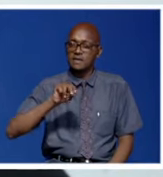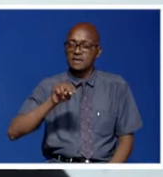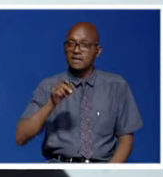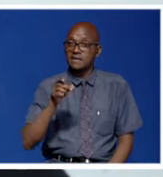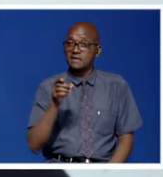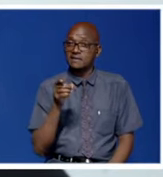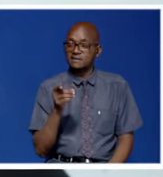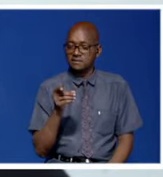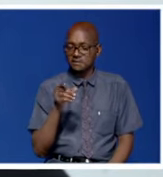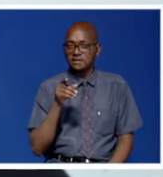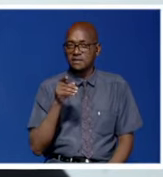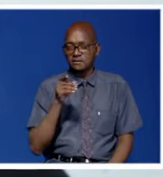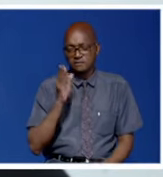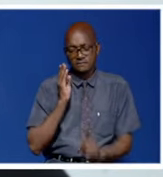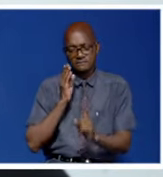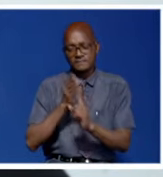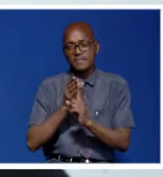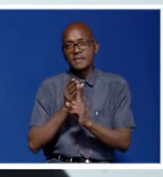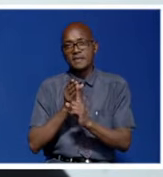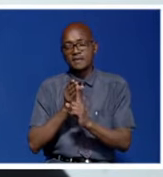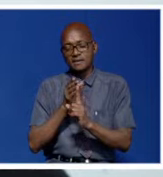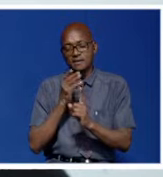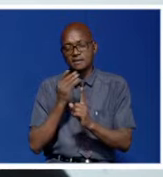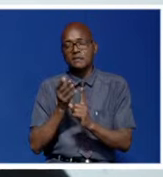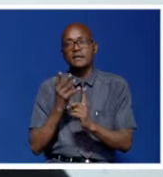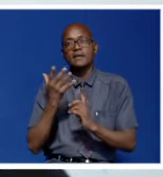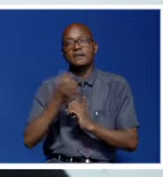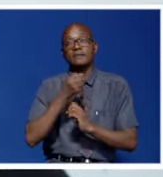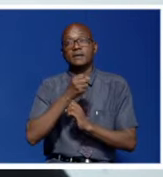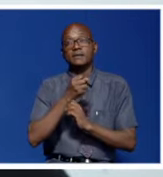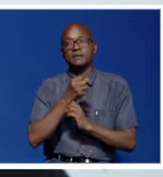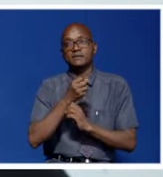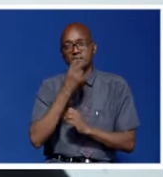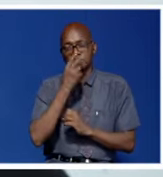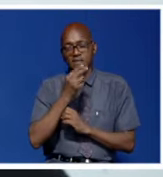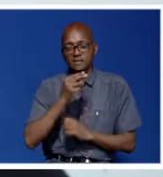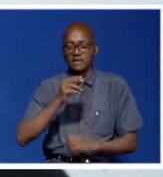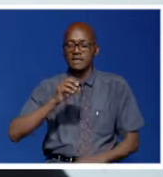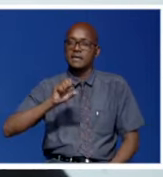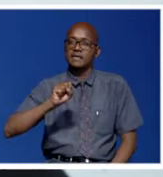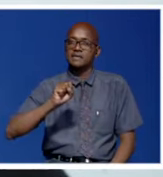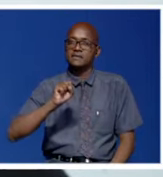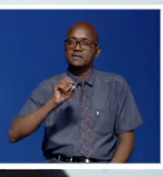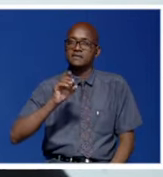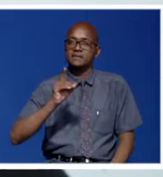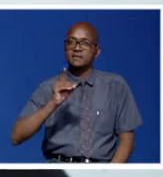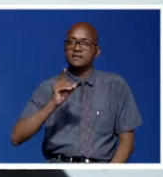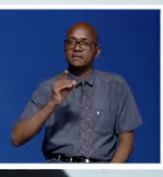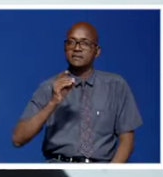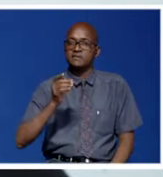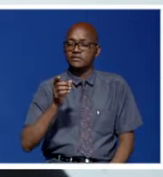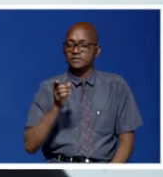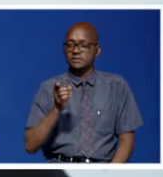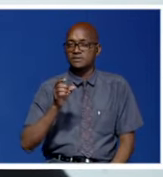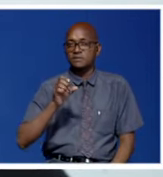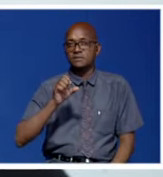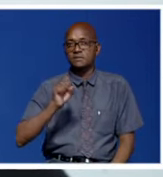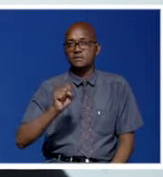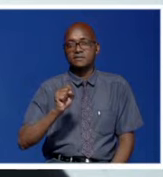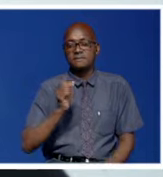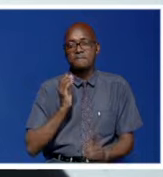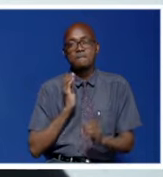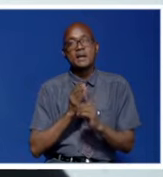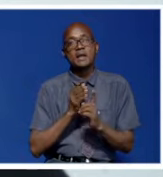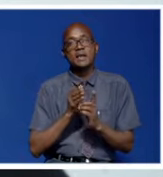kwenye impact ambapo wanaangalia zile SDGs. Je, zile SDGs wanazotupima ndizo tunazozitaka? Kwa